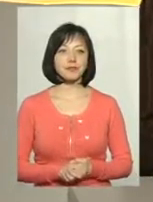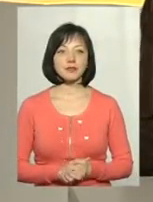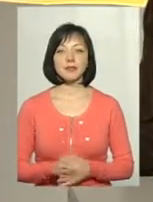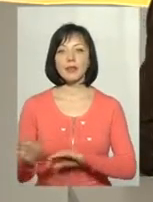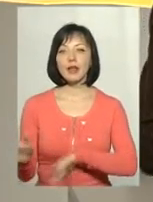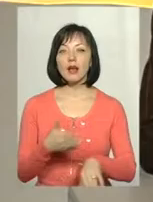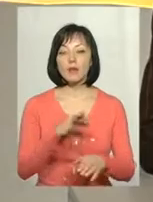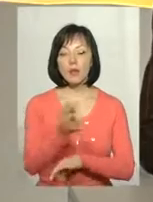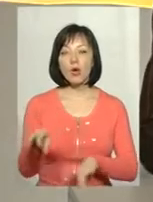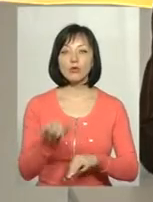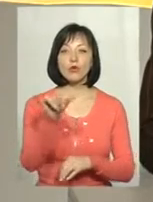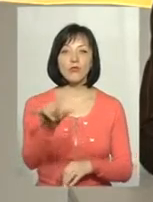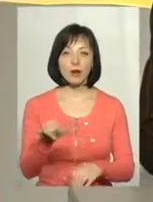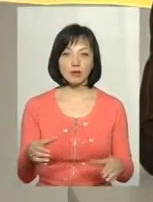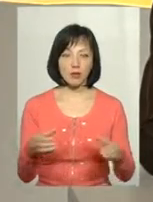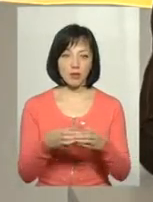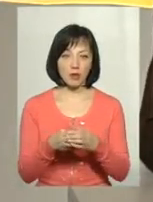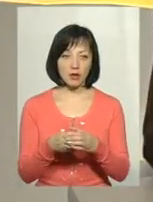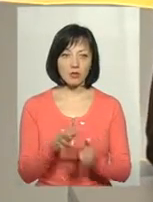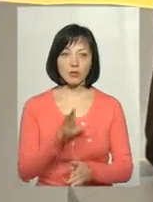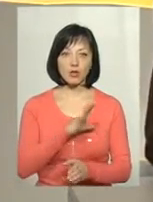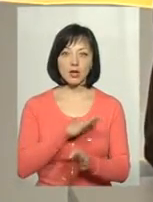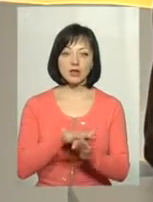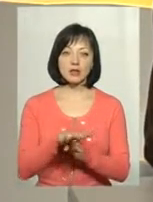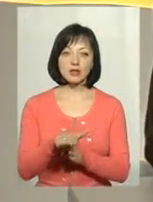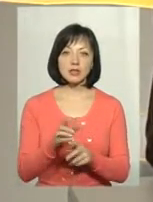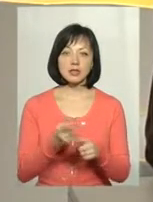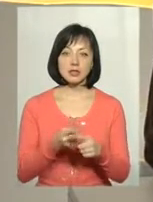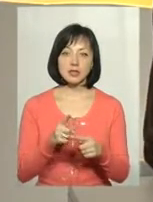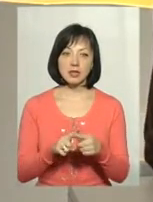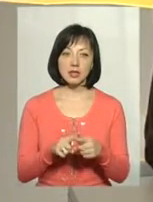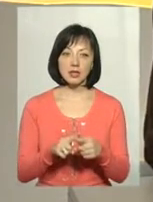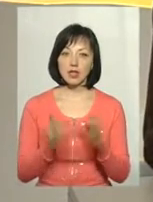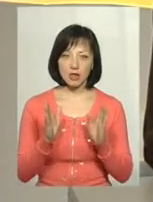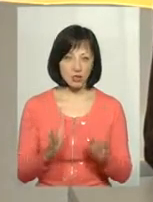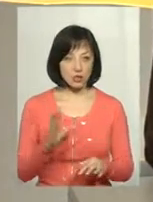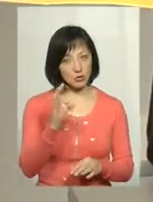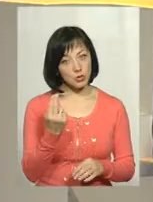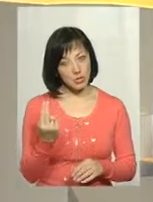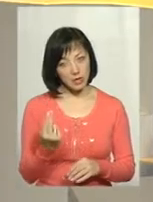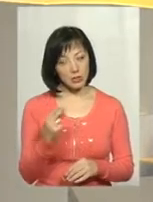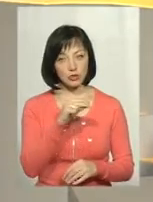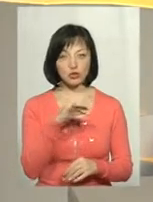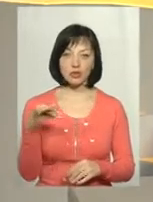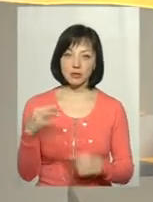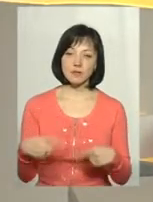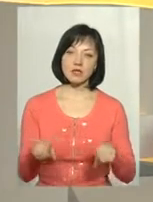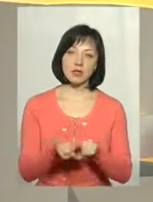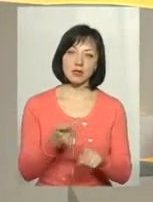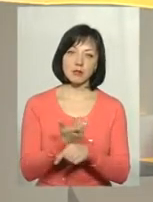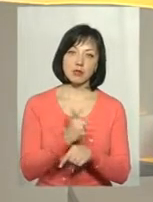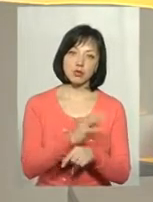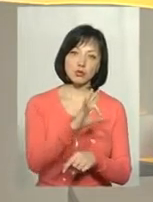в вашій об'єднаній тергромаді були реалізовані, це знову ж лише соціальні, чи все-таки